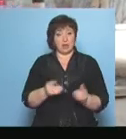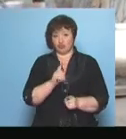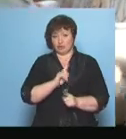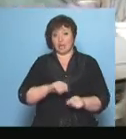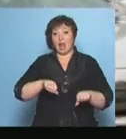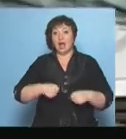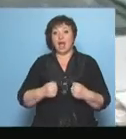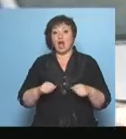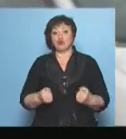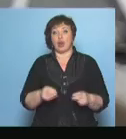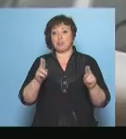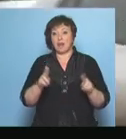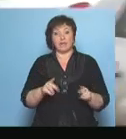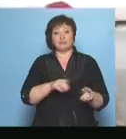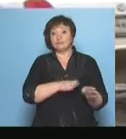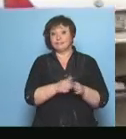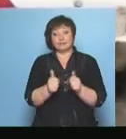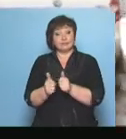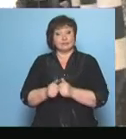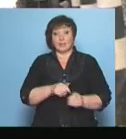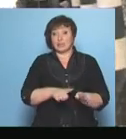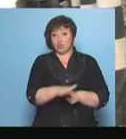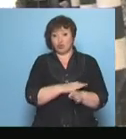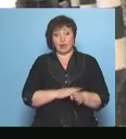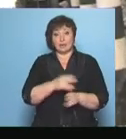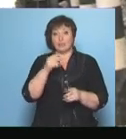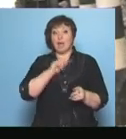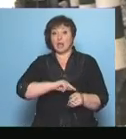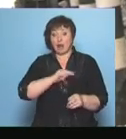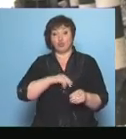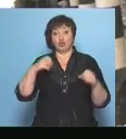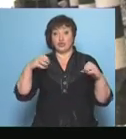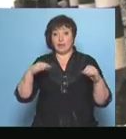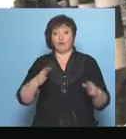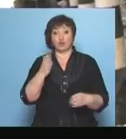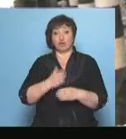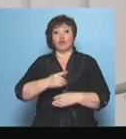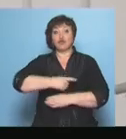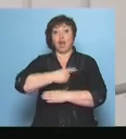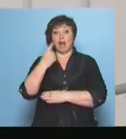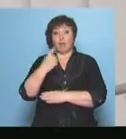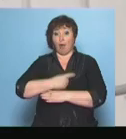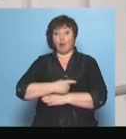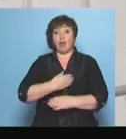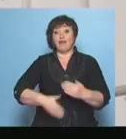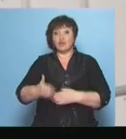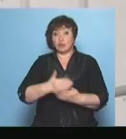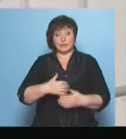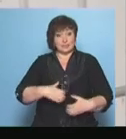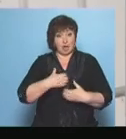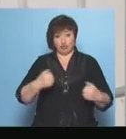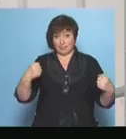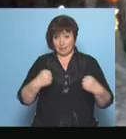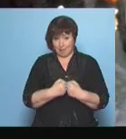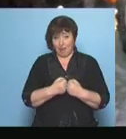Нарушают правила сплошь и рядом, несмотря и на работающие светофоры и установленные шлагбаумы. В результате – страшное ДТП.